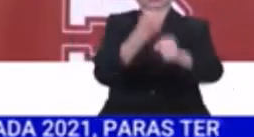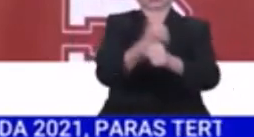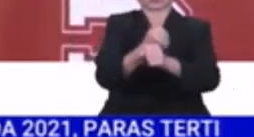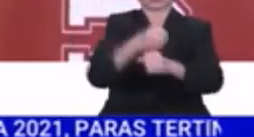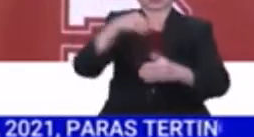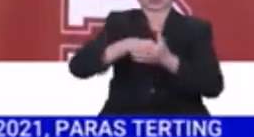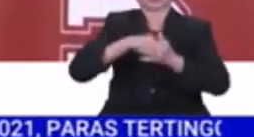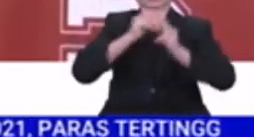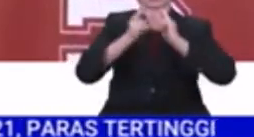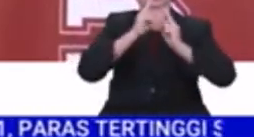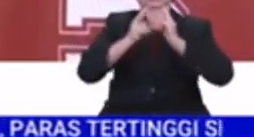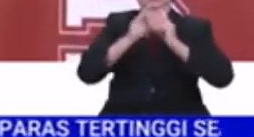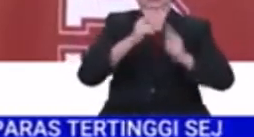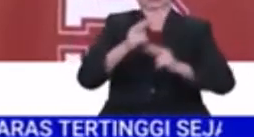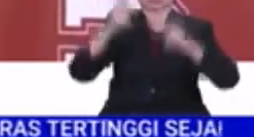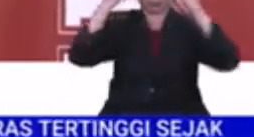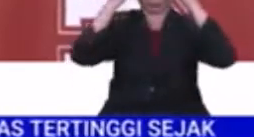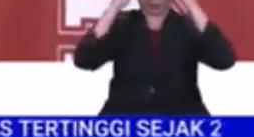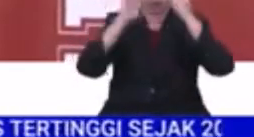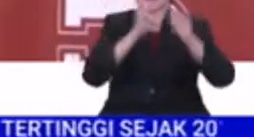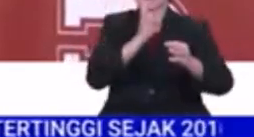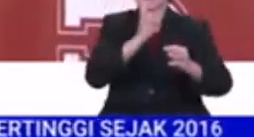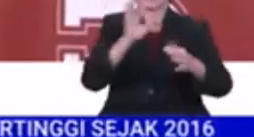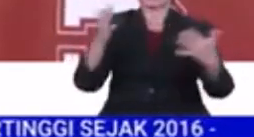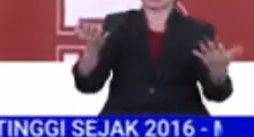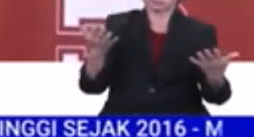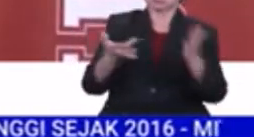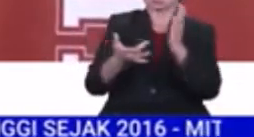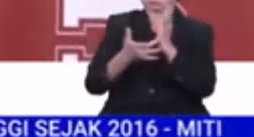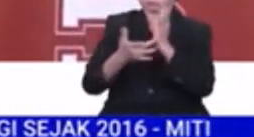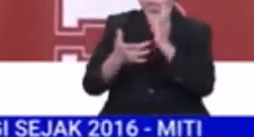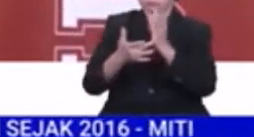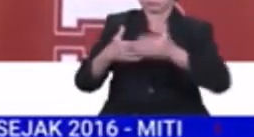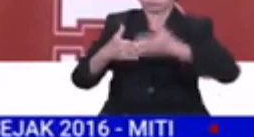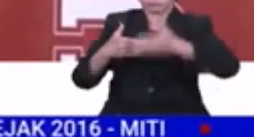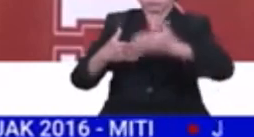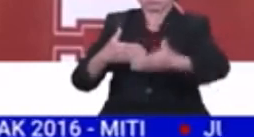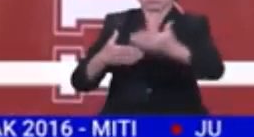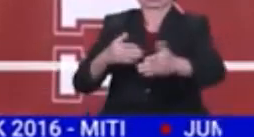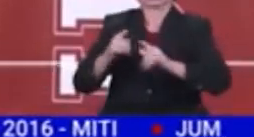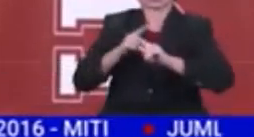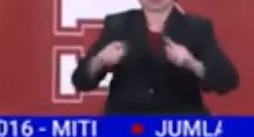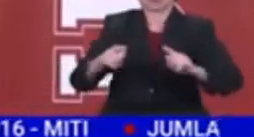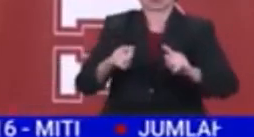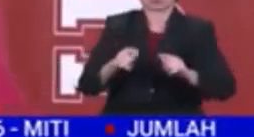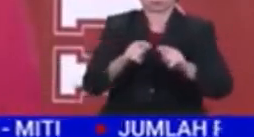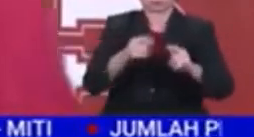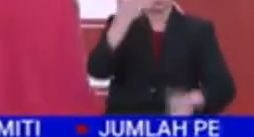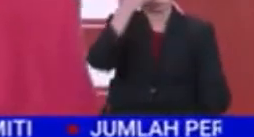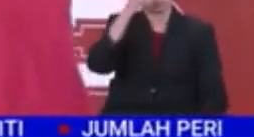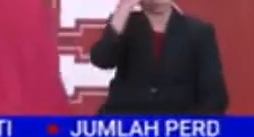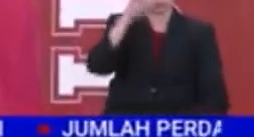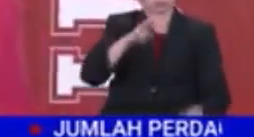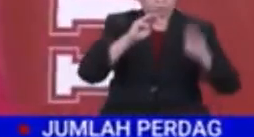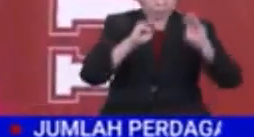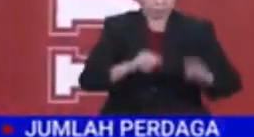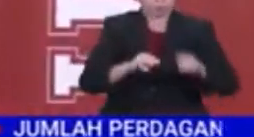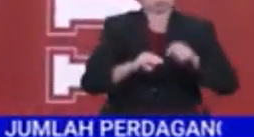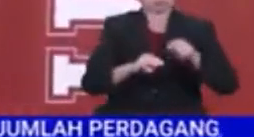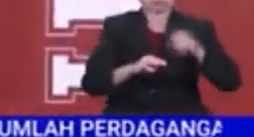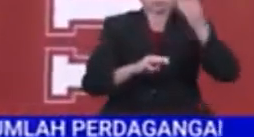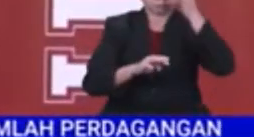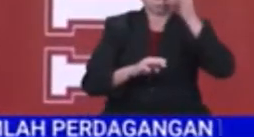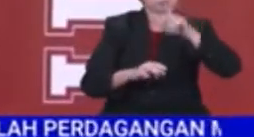ucap kamunya Beliau berkata meski kemajuan teknologi terus bergerak tetapi ruang kebijaksanaan manusia itu masih lagi